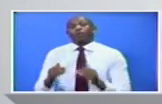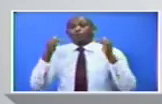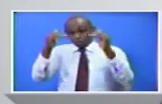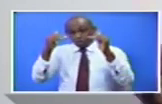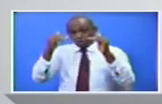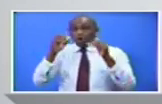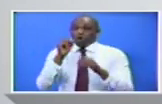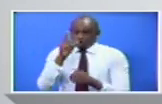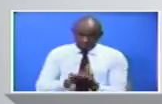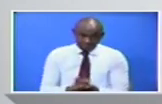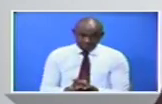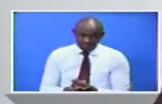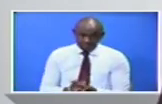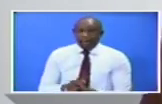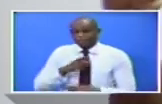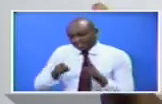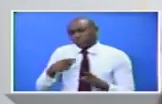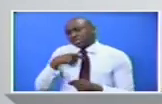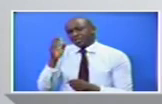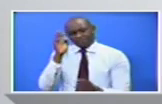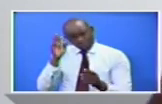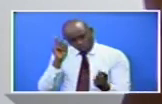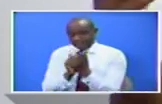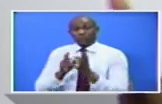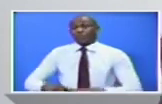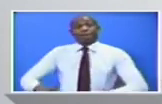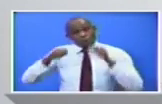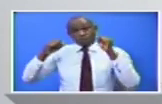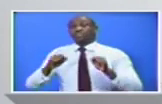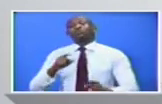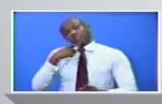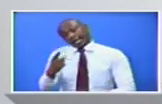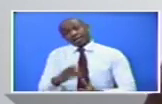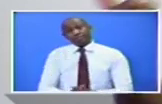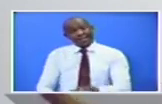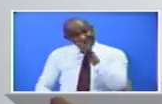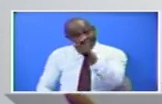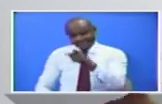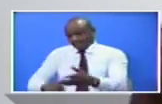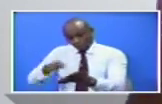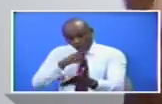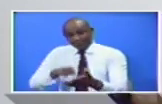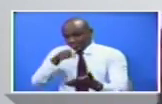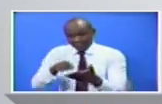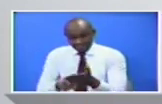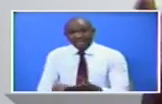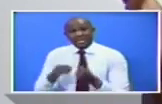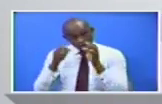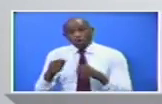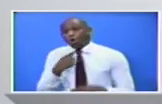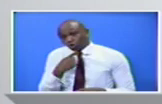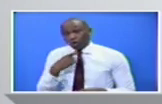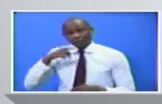kazi, lakini tunaenda tuna face huyo mfanyi huyo mwajiri, tunamueleza ni hivi na hivi. Kama kotu walikuja